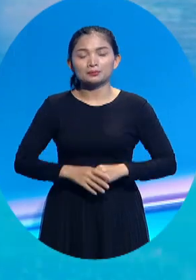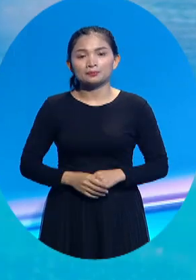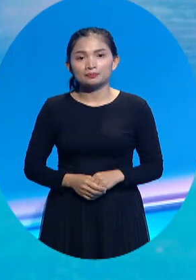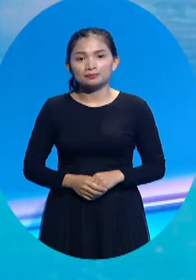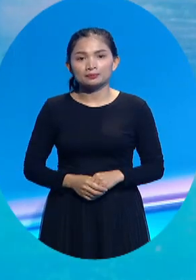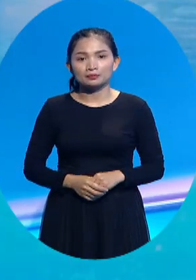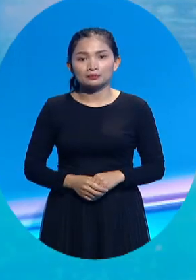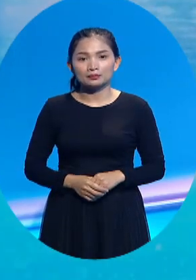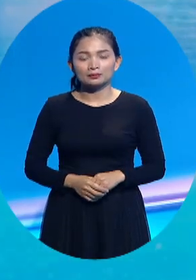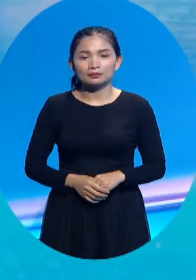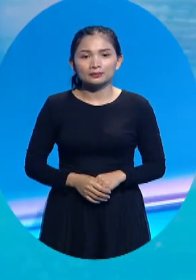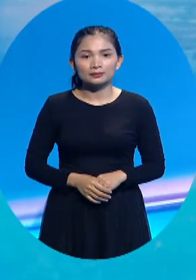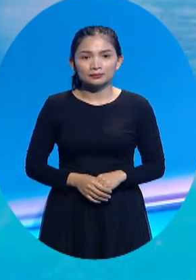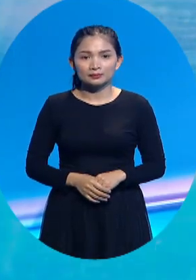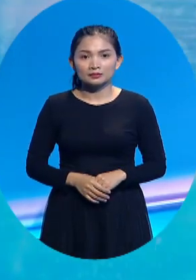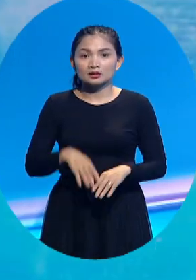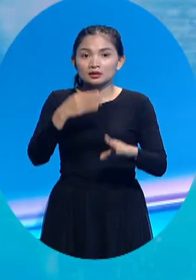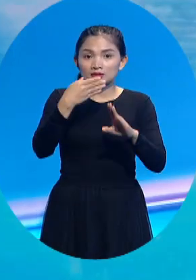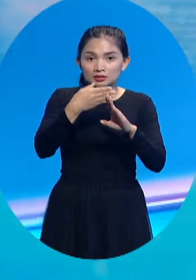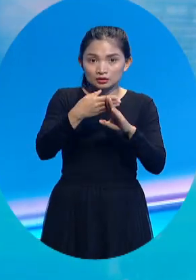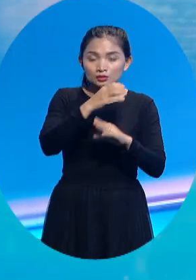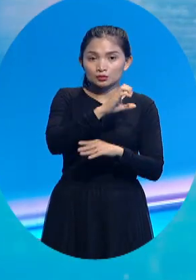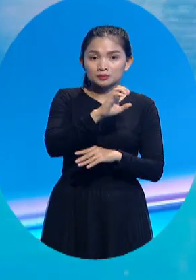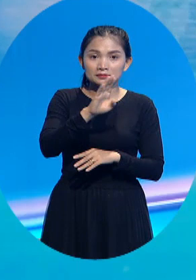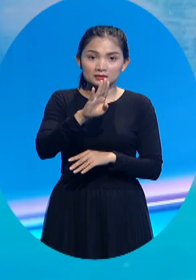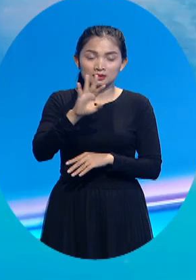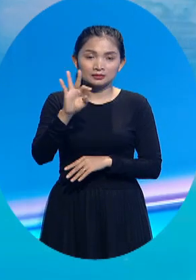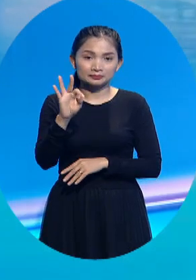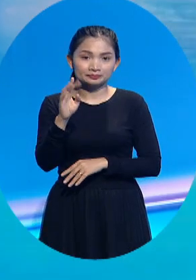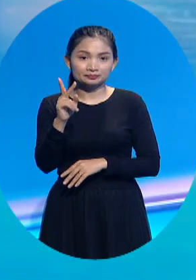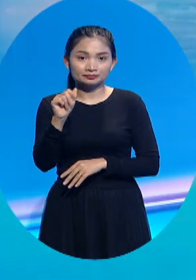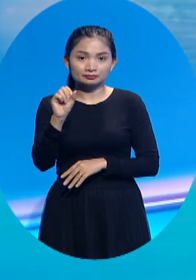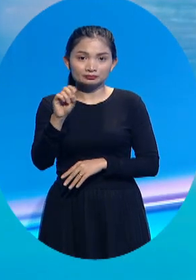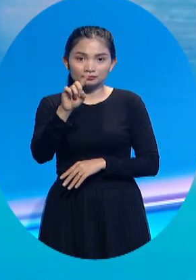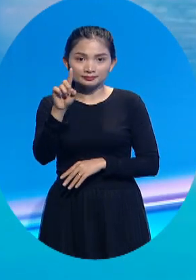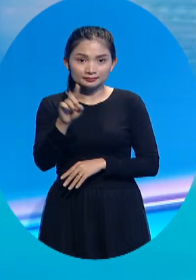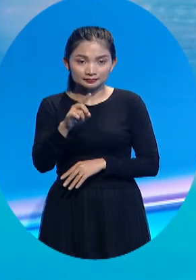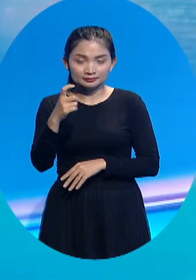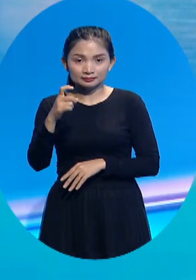Hòa trong không khí tưng bừng phấn khởi, thầy và trò trường chuyên biệt Thảo Điền tổ chức lễ khai giảng năm học mới